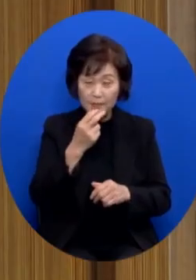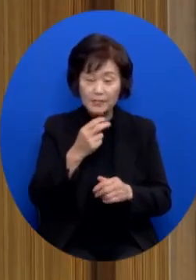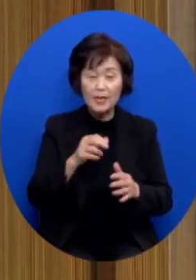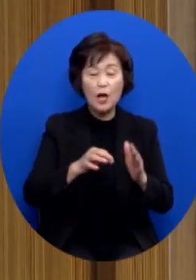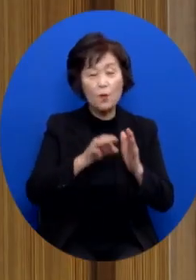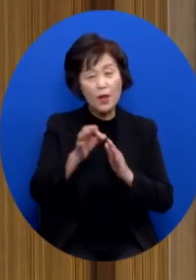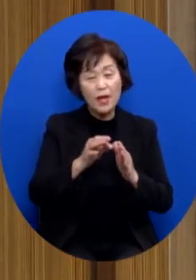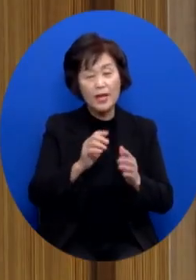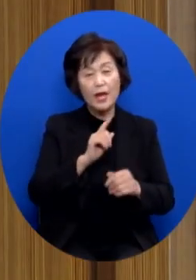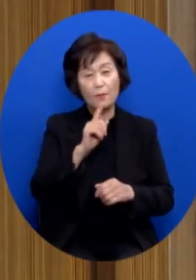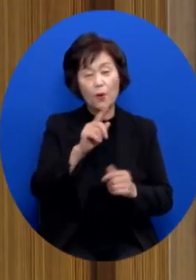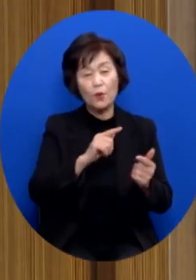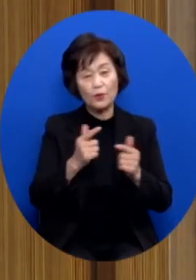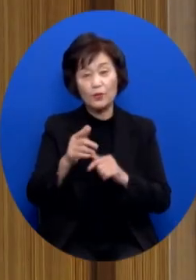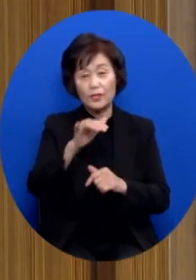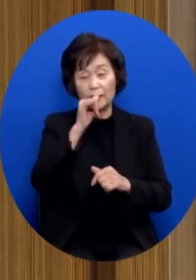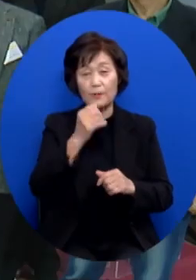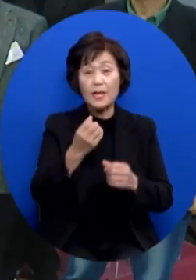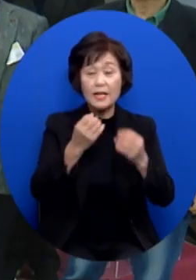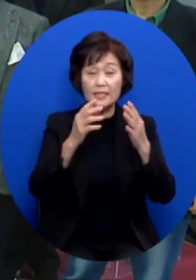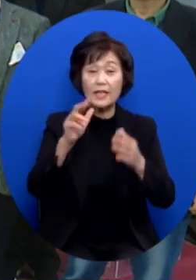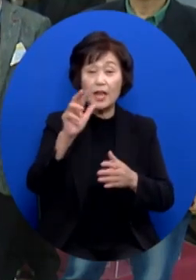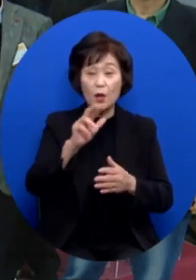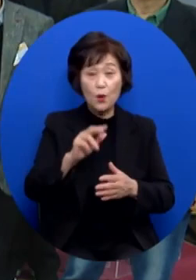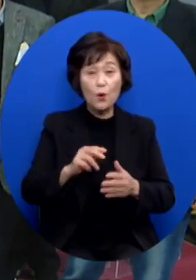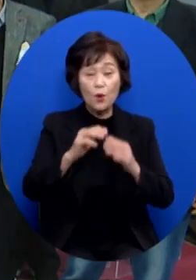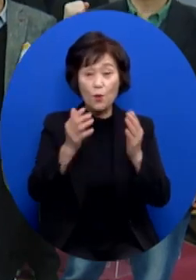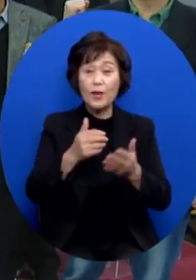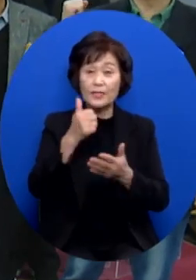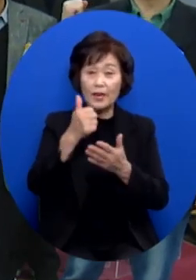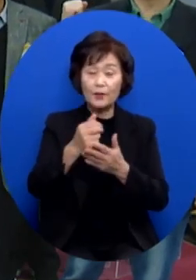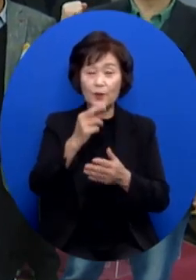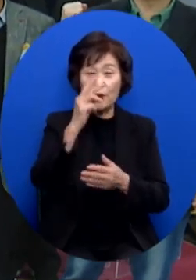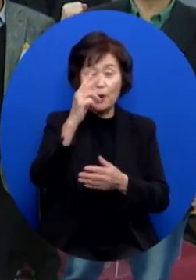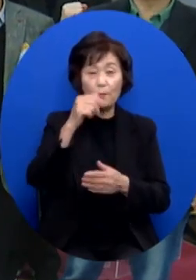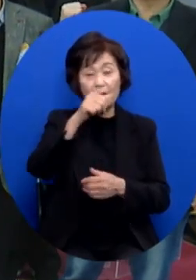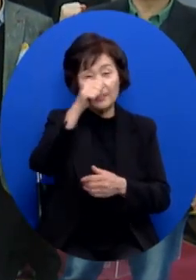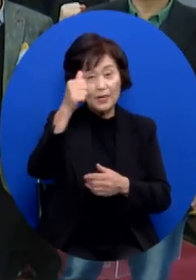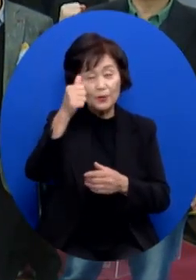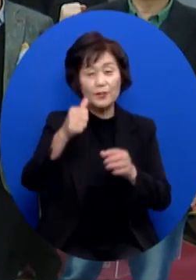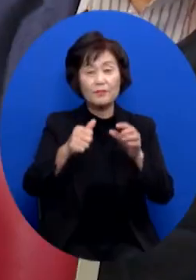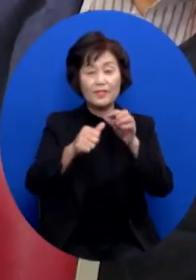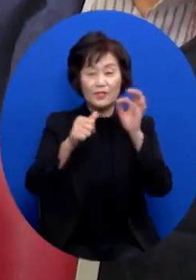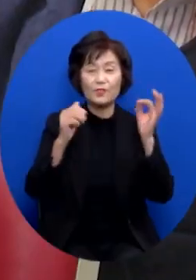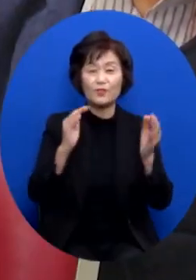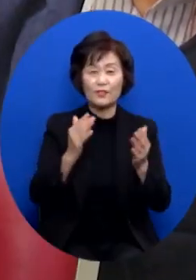진행됐으며 제 5회기 신임회장으로 울산성결교회 박경환 장로가 선출됐습니다